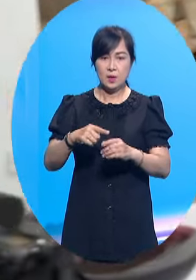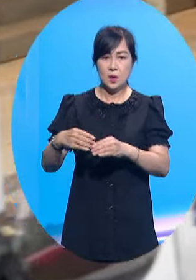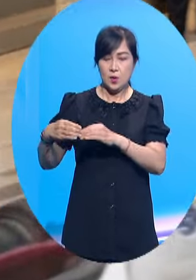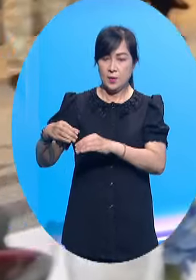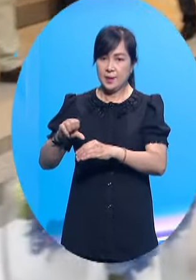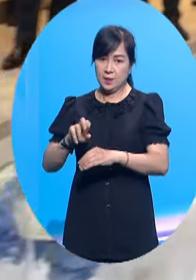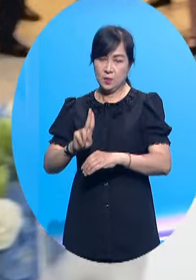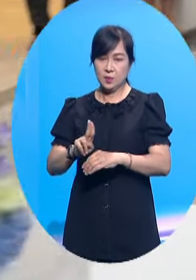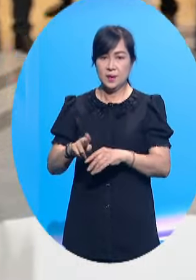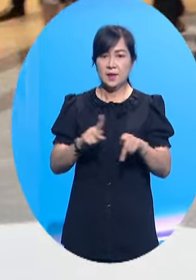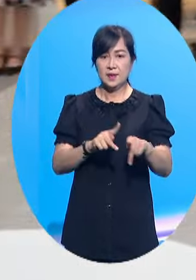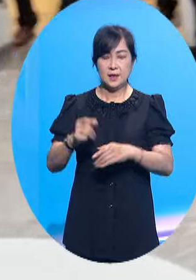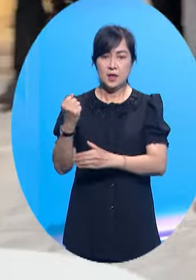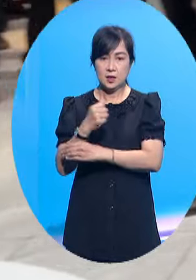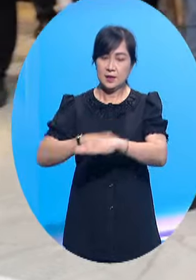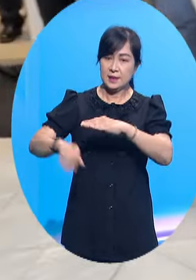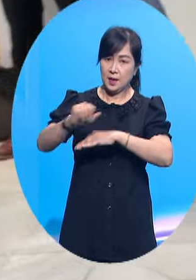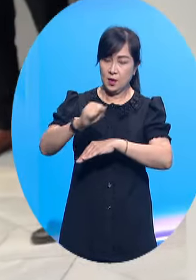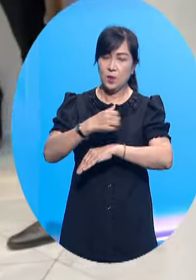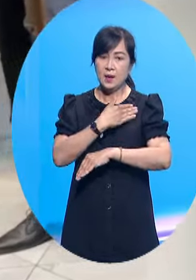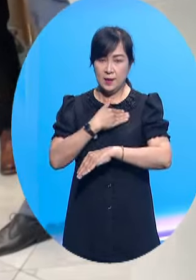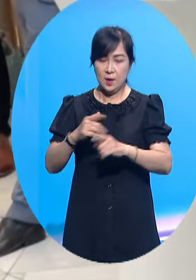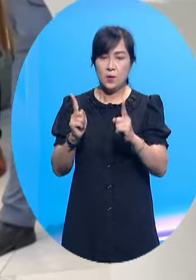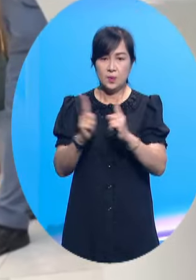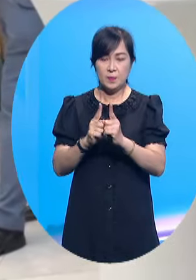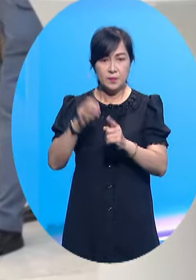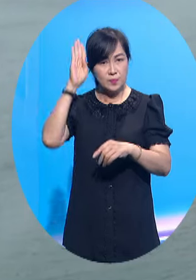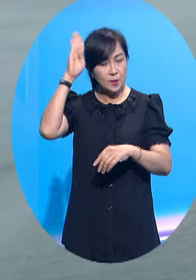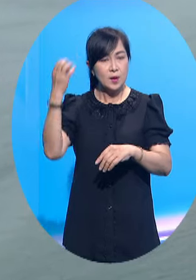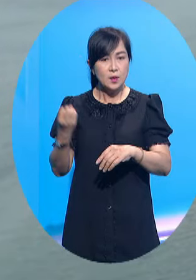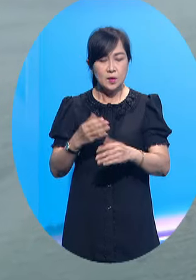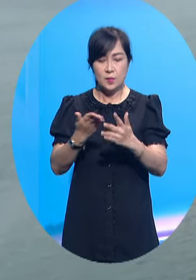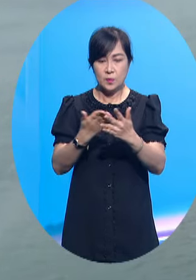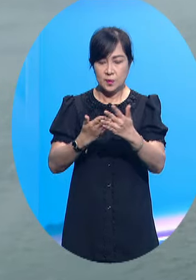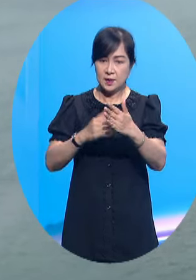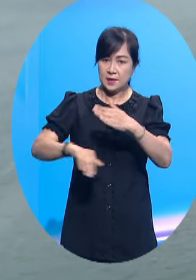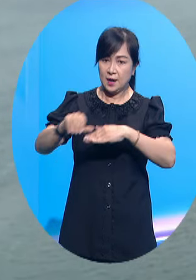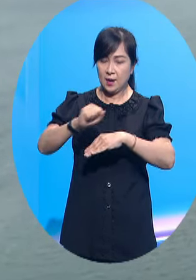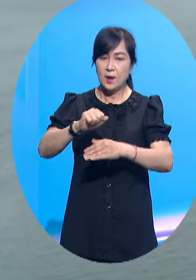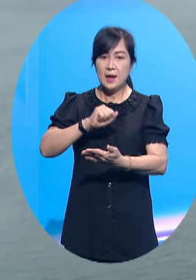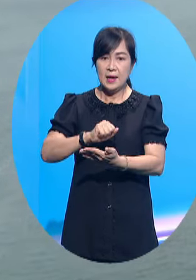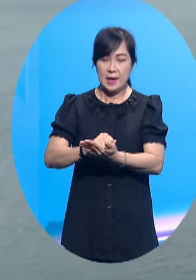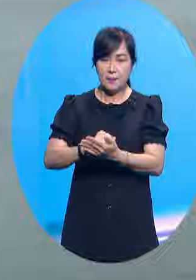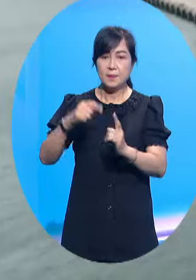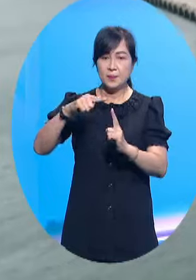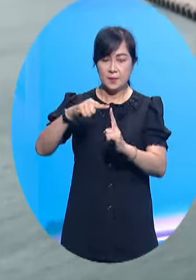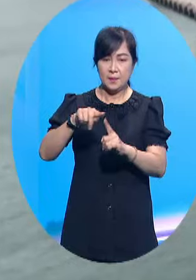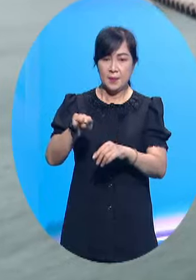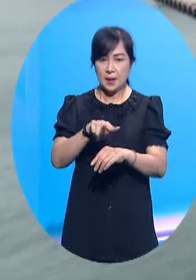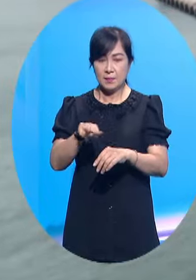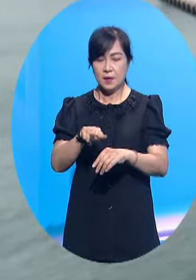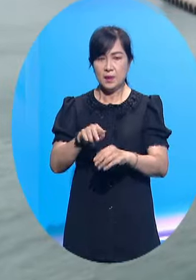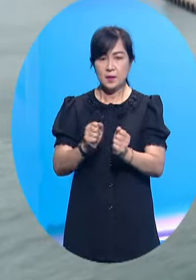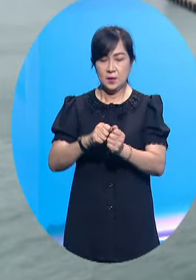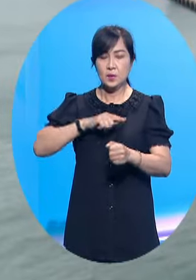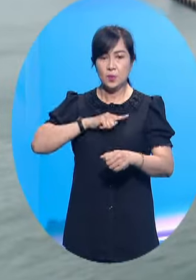EU. Nền kinh tế lớn nhất châu Âu từ lâu đã phải đối mặt với cáo buộc của một số nhà phân tích châu Âu về việc áp dụng cách tiếp cận song phương quá mức đối với